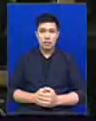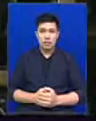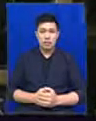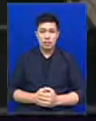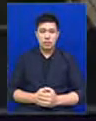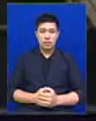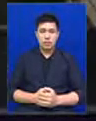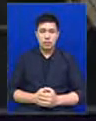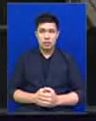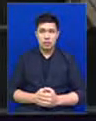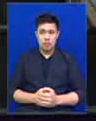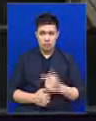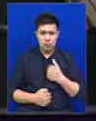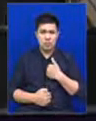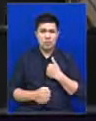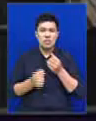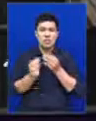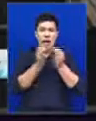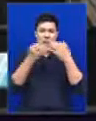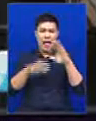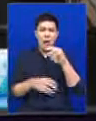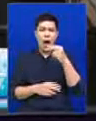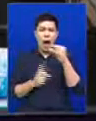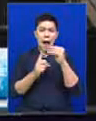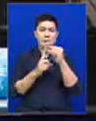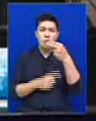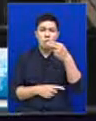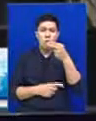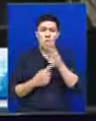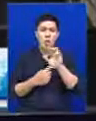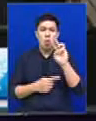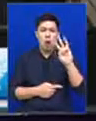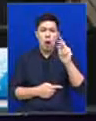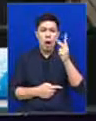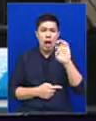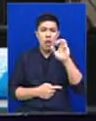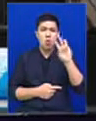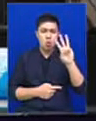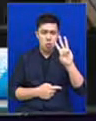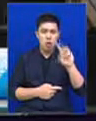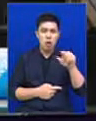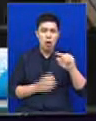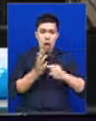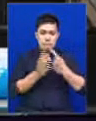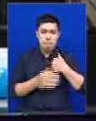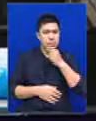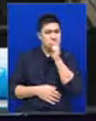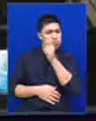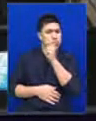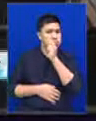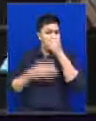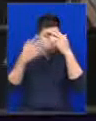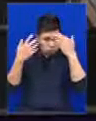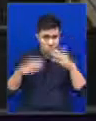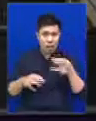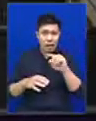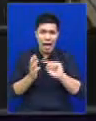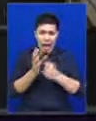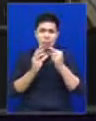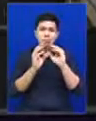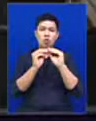ป หัวคิวซึ่งผมได้บอกและชี้แจงไปแล้วว่าวันแรกที่ผมได้ตอบสัมภาษณ์ไปนั้นเนี่ยเป็นวันที่